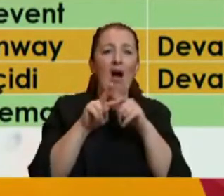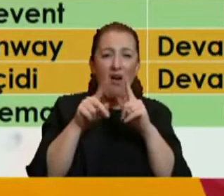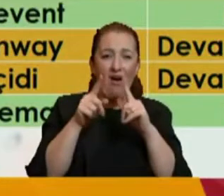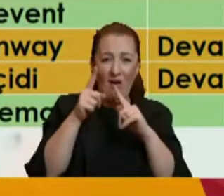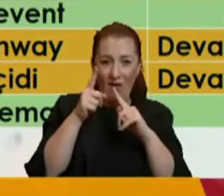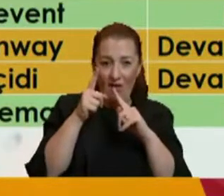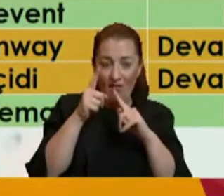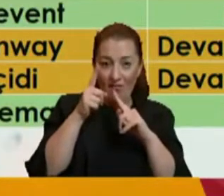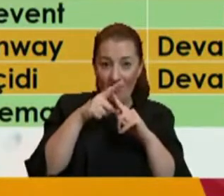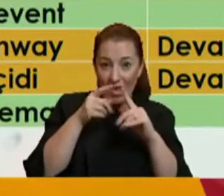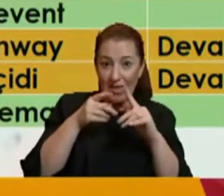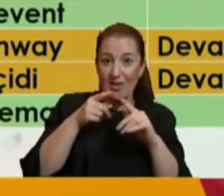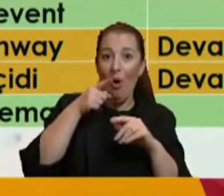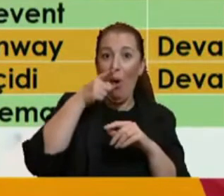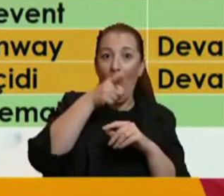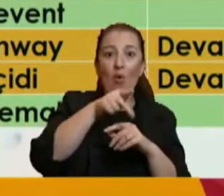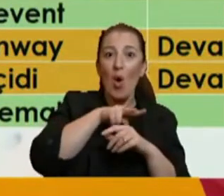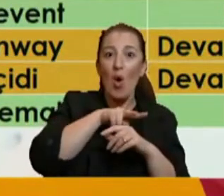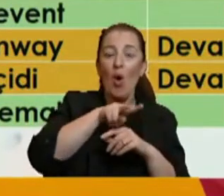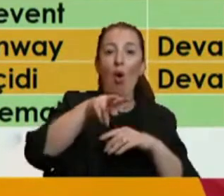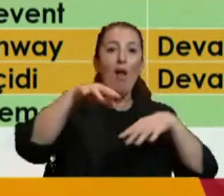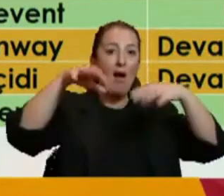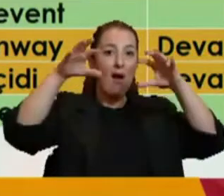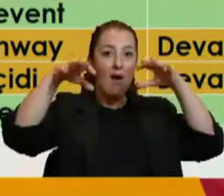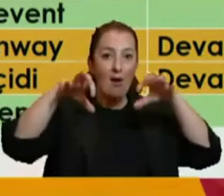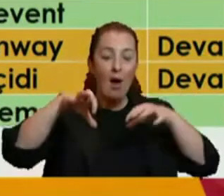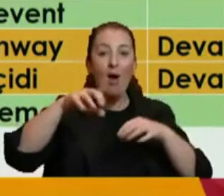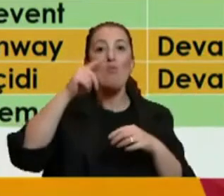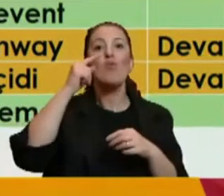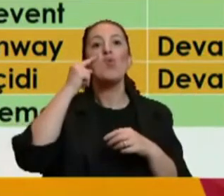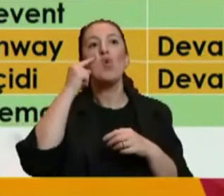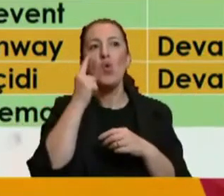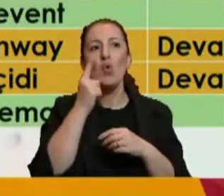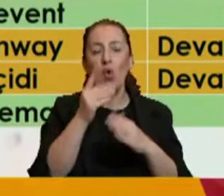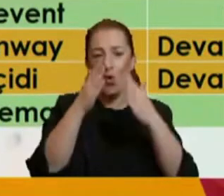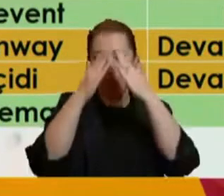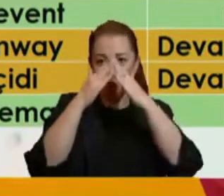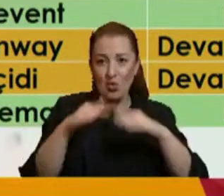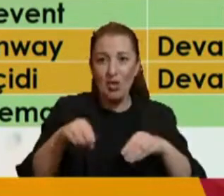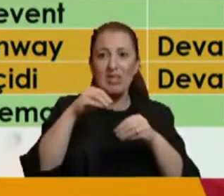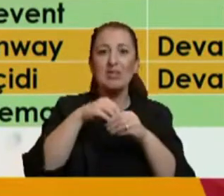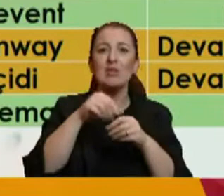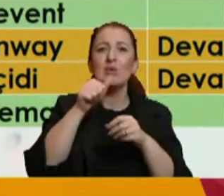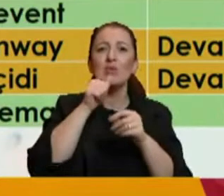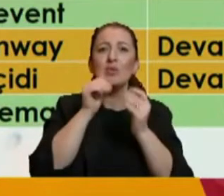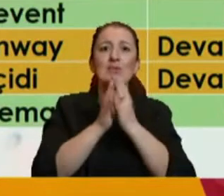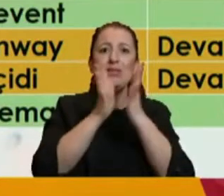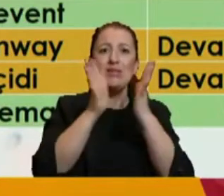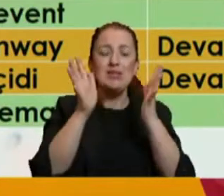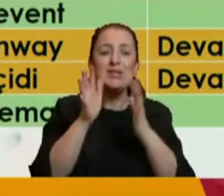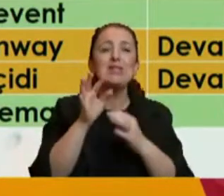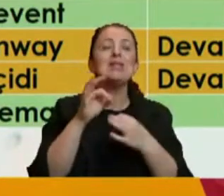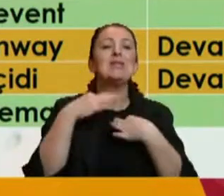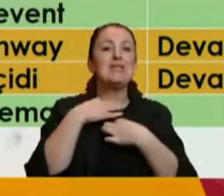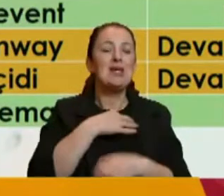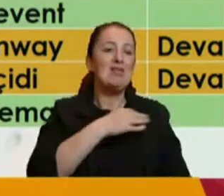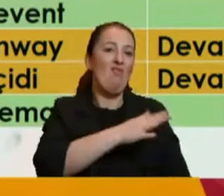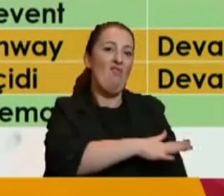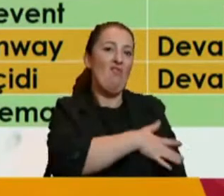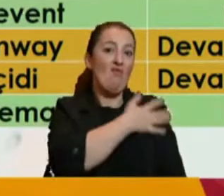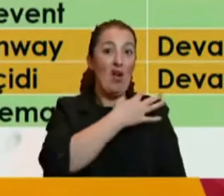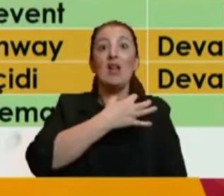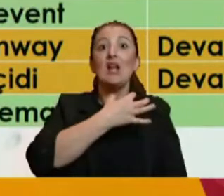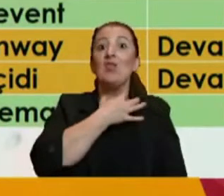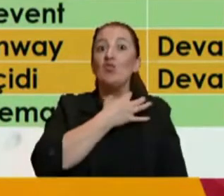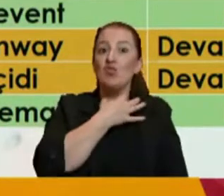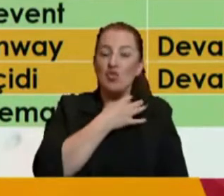oradaki yağmur suyu hattı bıç öktü için su basıyordu Sayın valimizin ricası